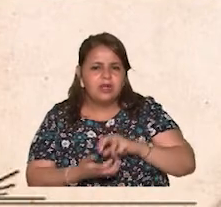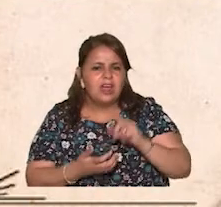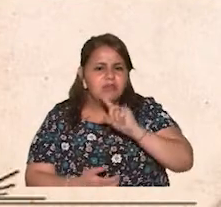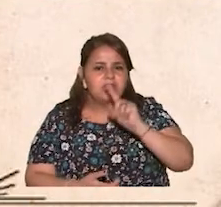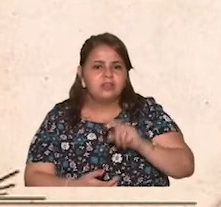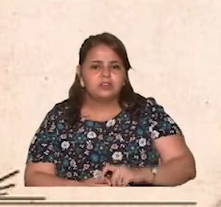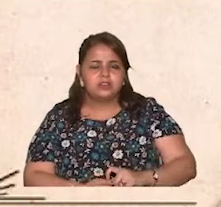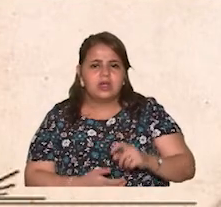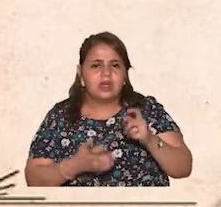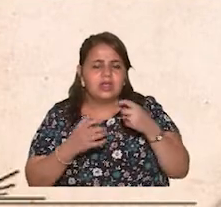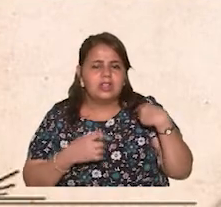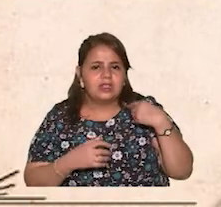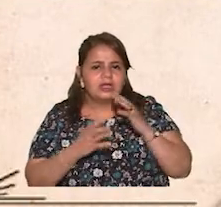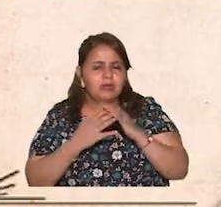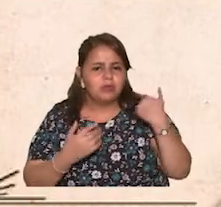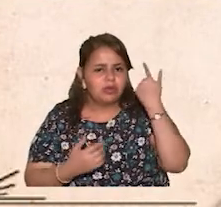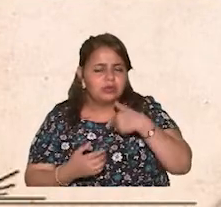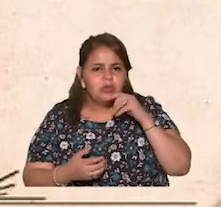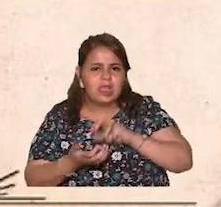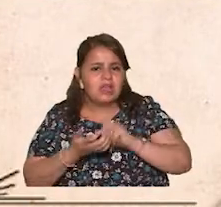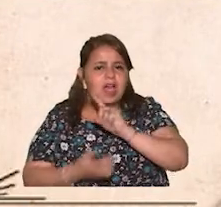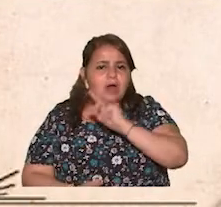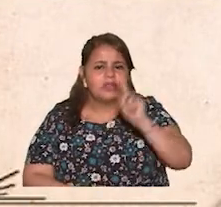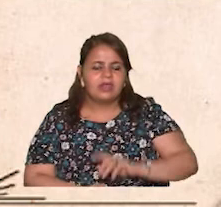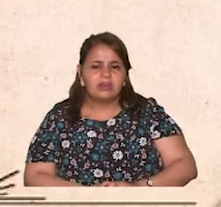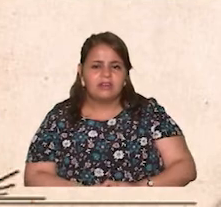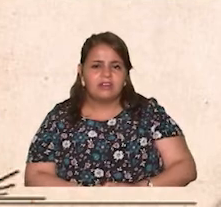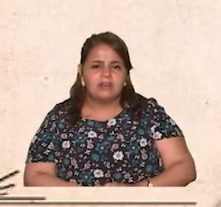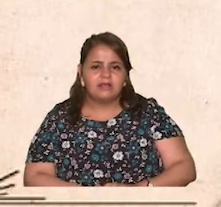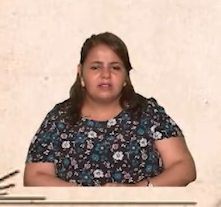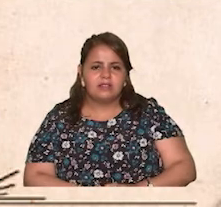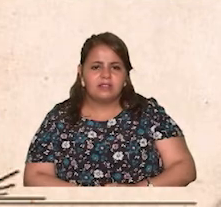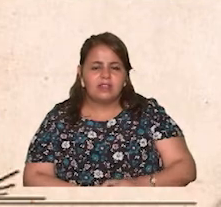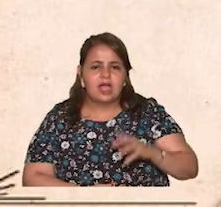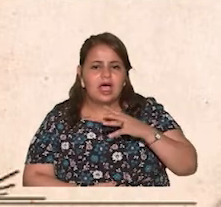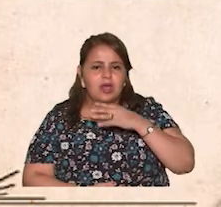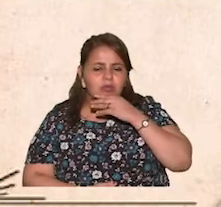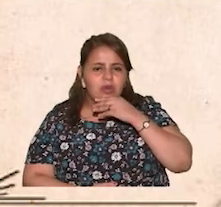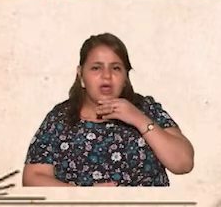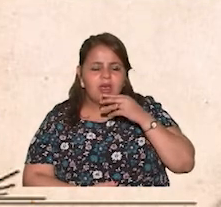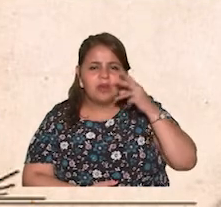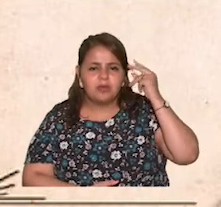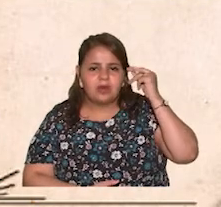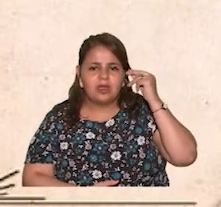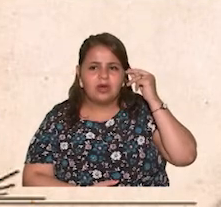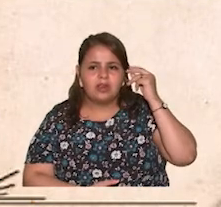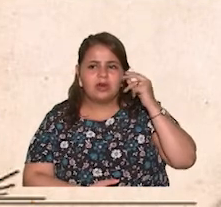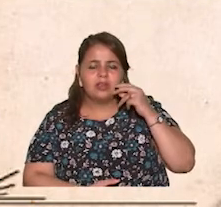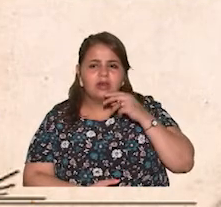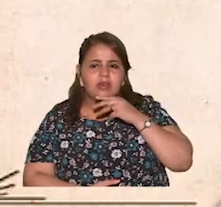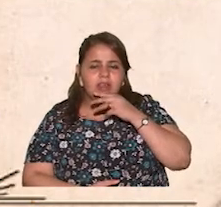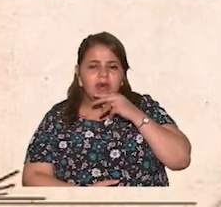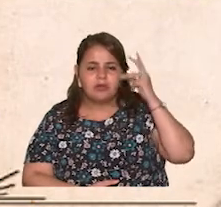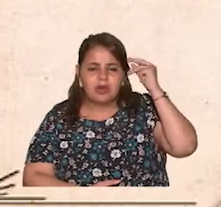تخافوش. ودي تبان مثلا في ان الواحد ابونا ابراهيم لما خاف كذب وقال لساره اخته،